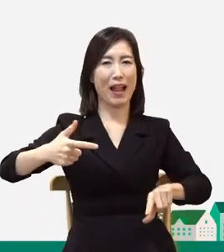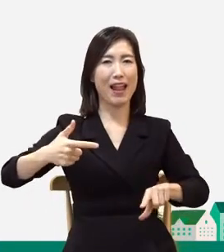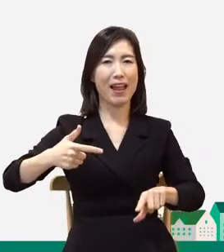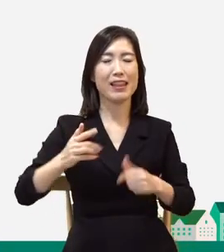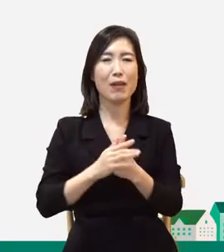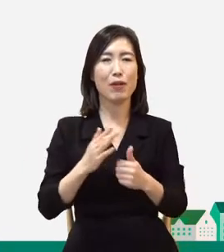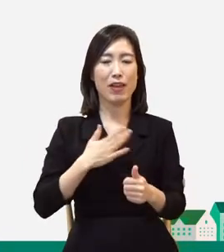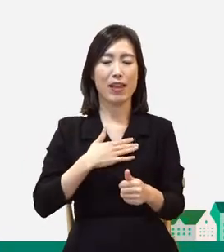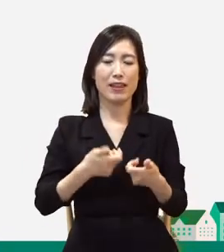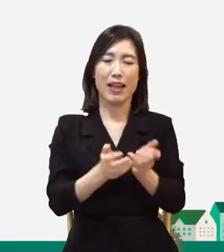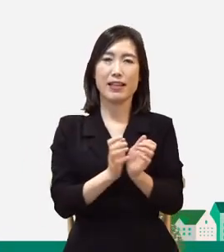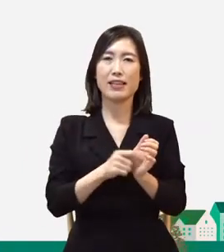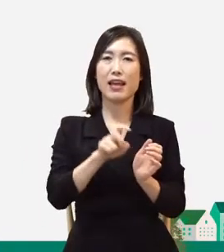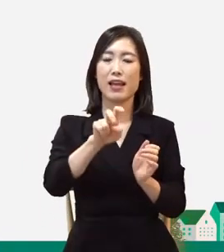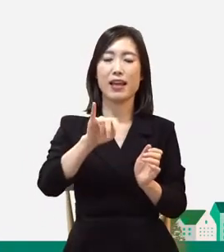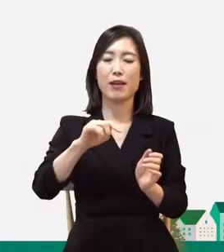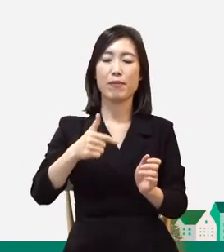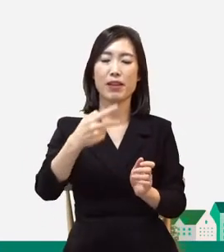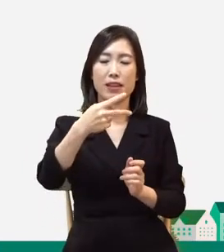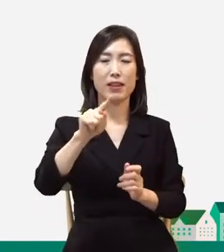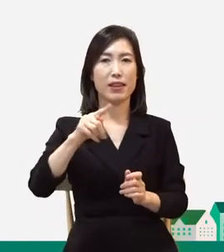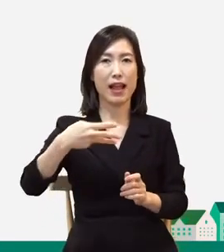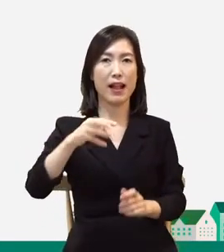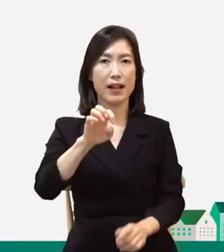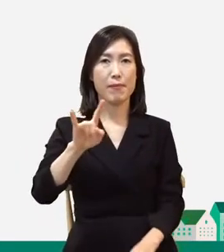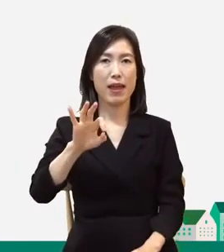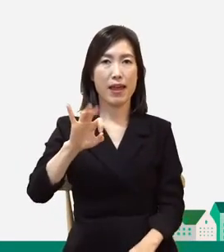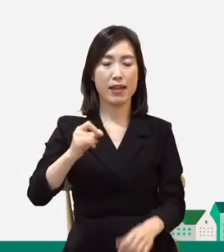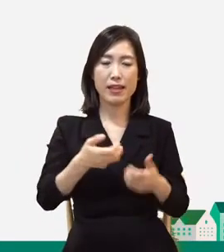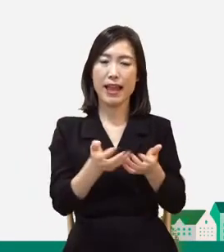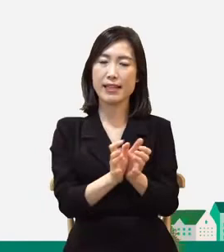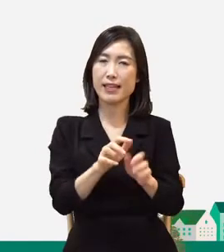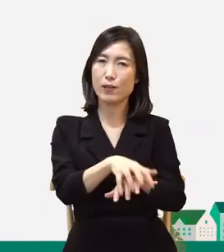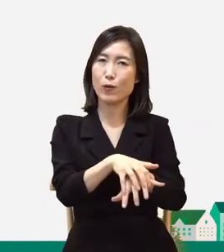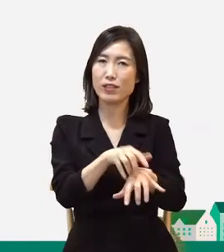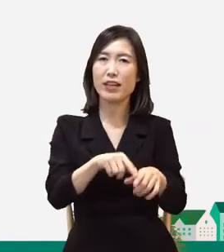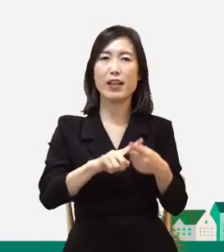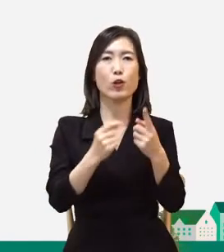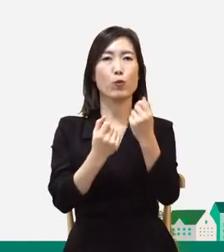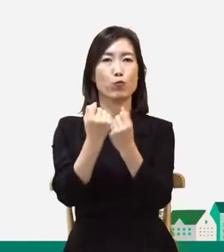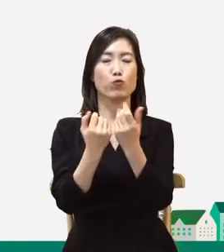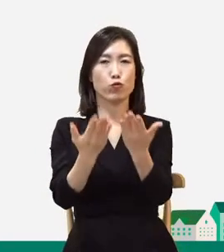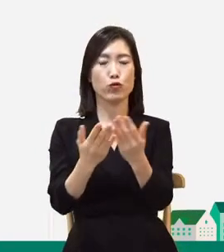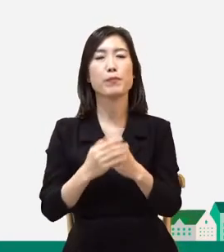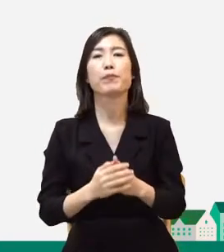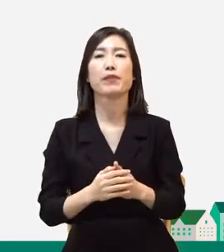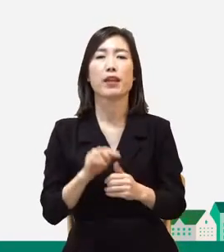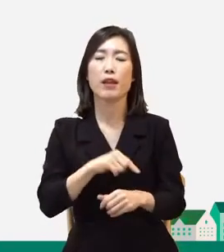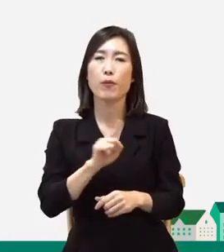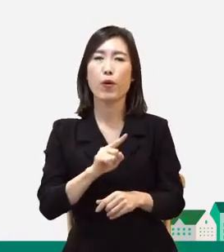제가 간단하게만 먼저 설명을 드리고 가자면 저희는